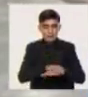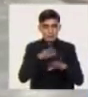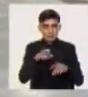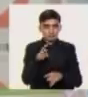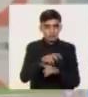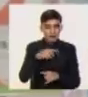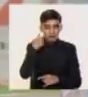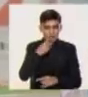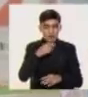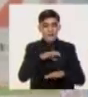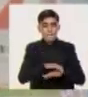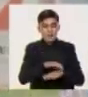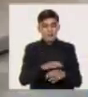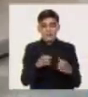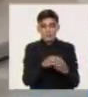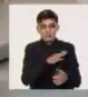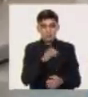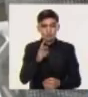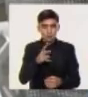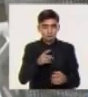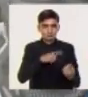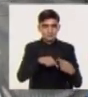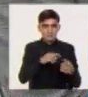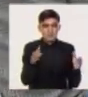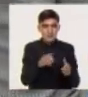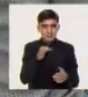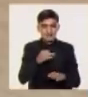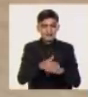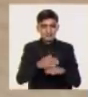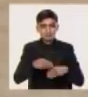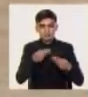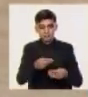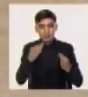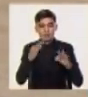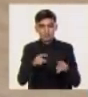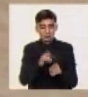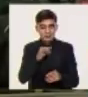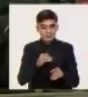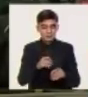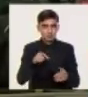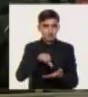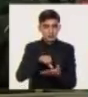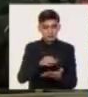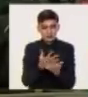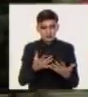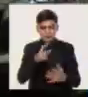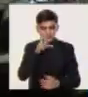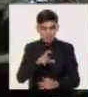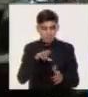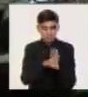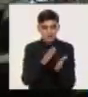лицо, компания которого в предбанкротном состоянии. Процедура одобрения кредита длительная, поэтому в ней участвует несколько